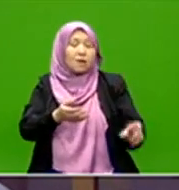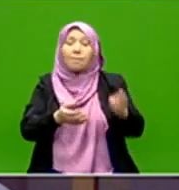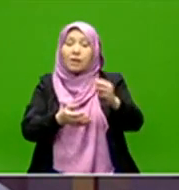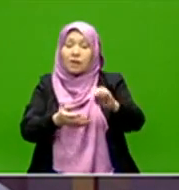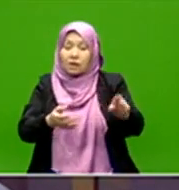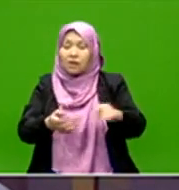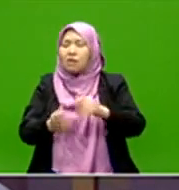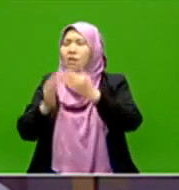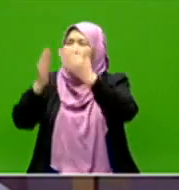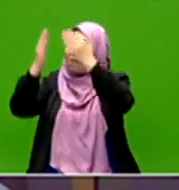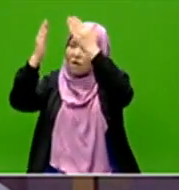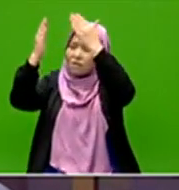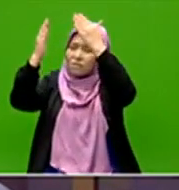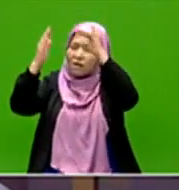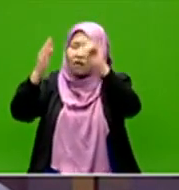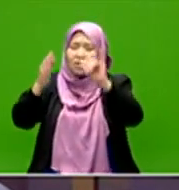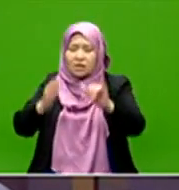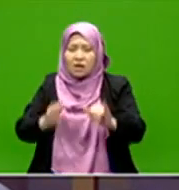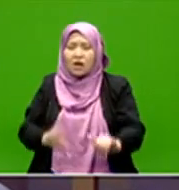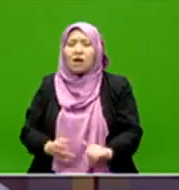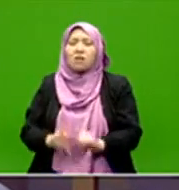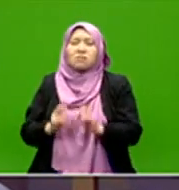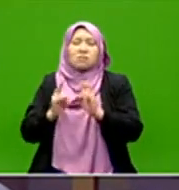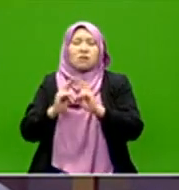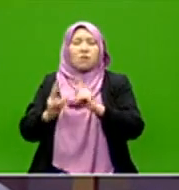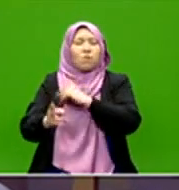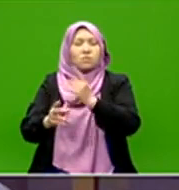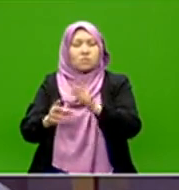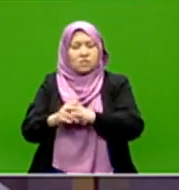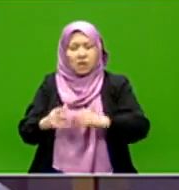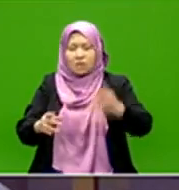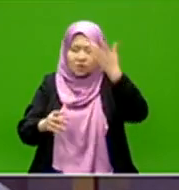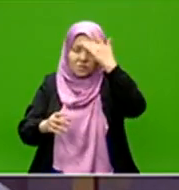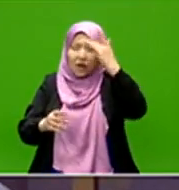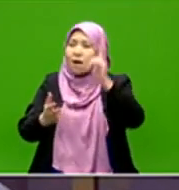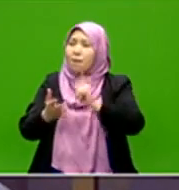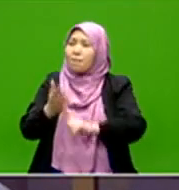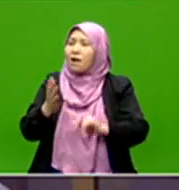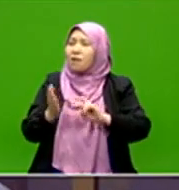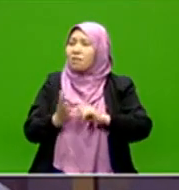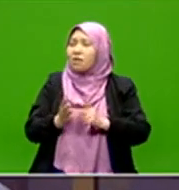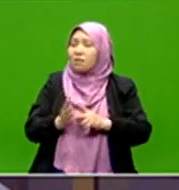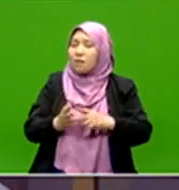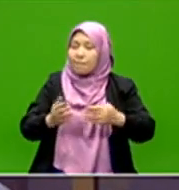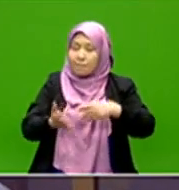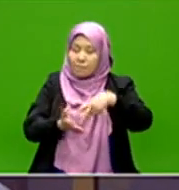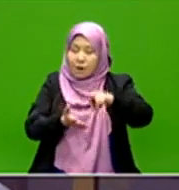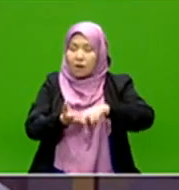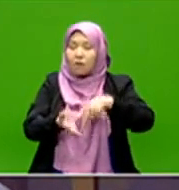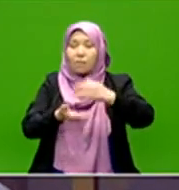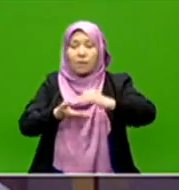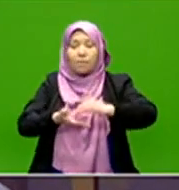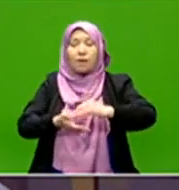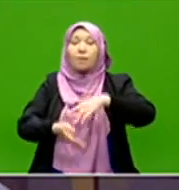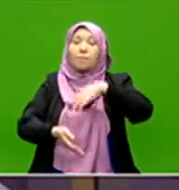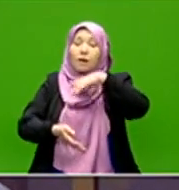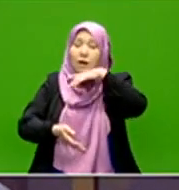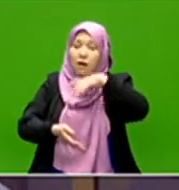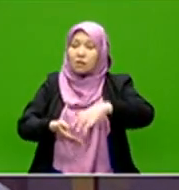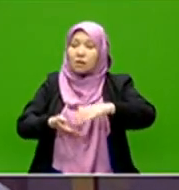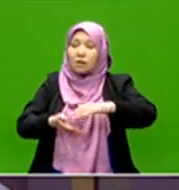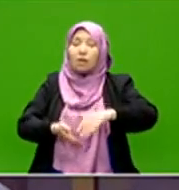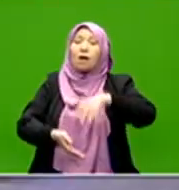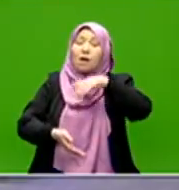Bijak, bijaksana. Ini doa Nabi Ibrahim yang kesannya apa? Dibangkitkan rasul, bangkitlah Nabi Muhammad sallallahu alaihi wasallam yang